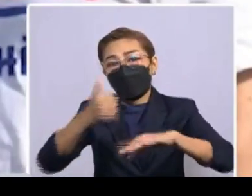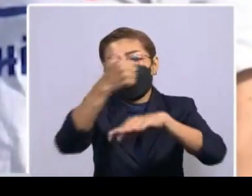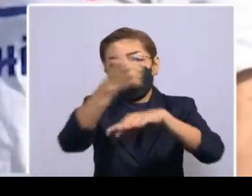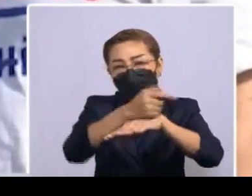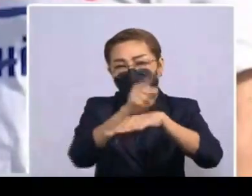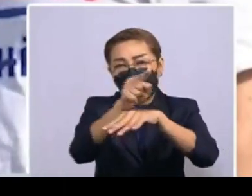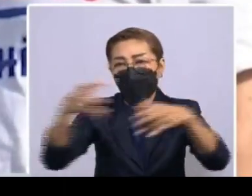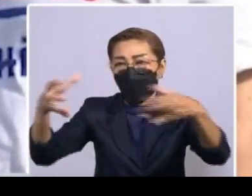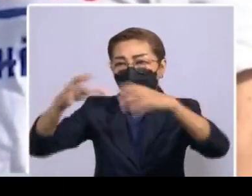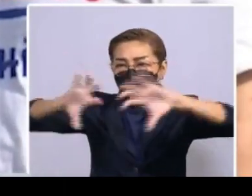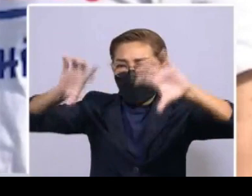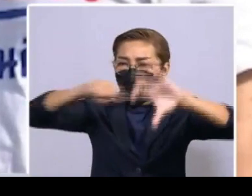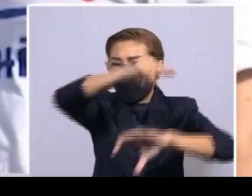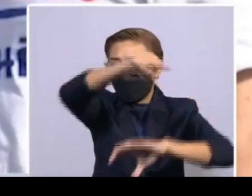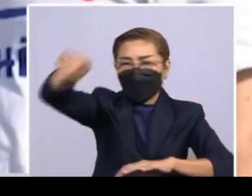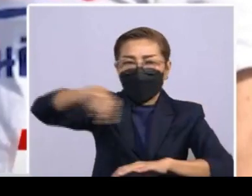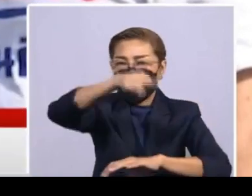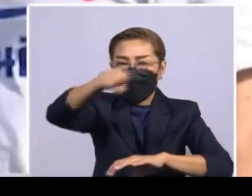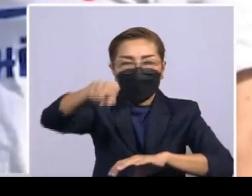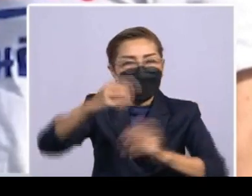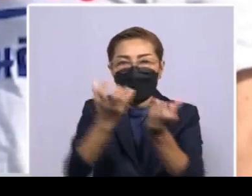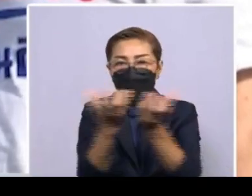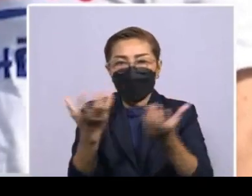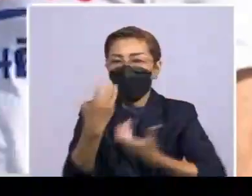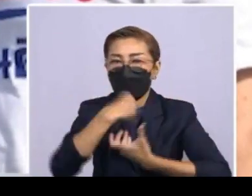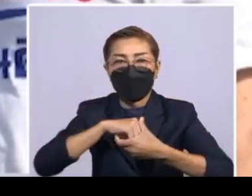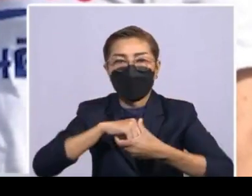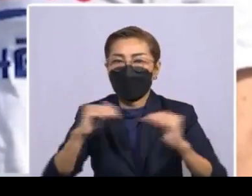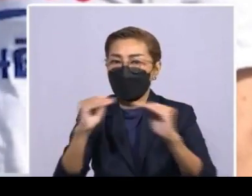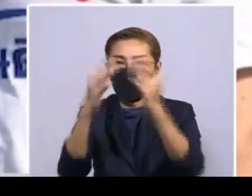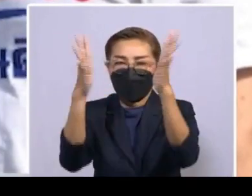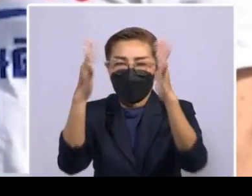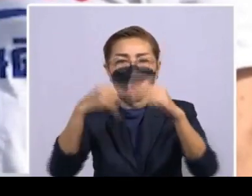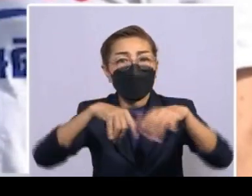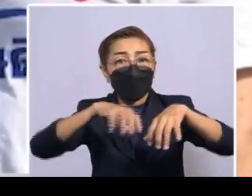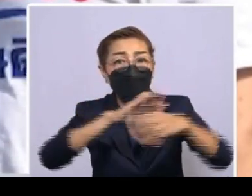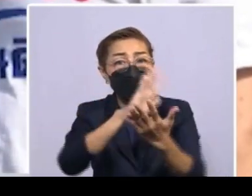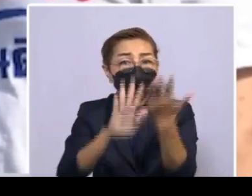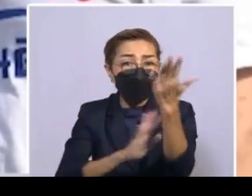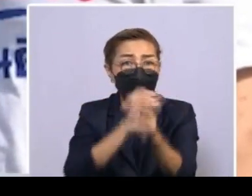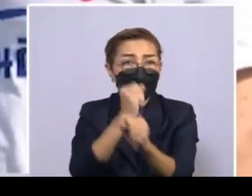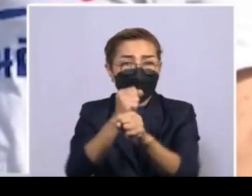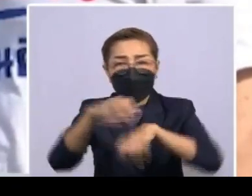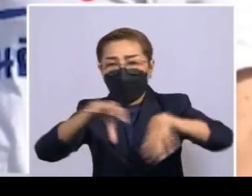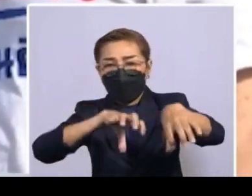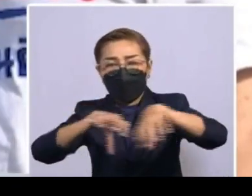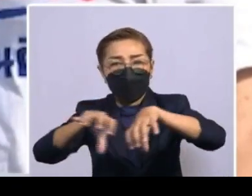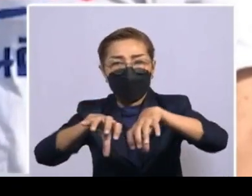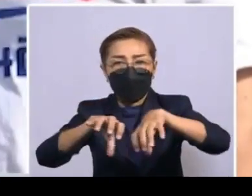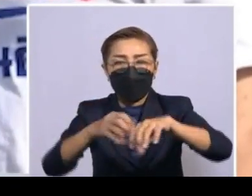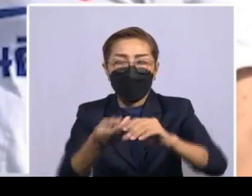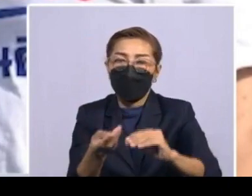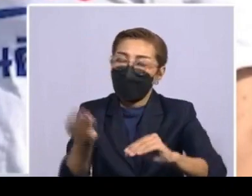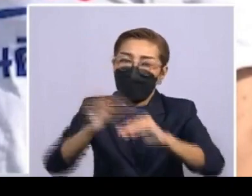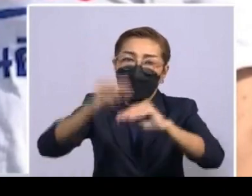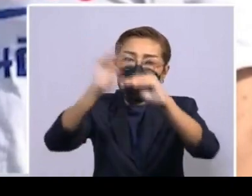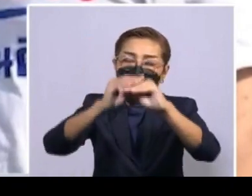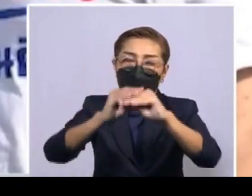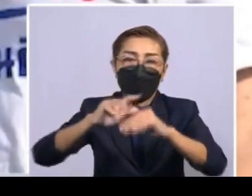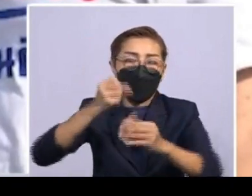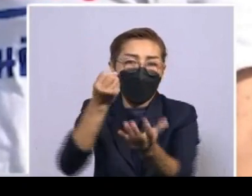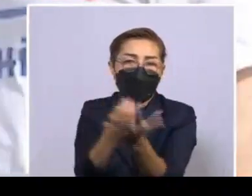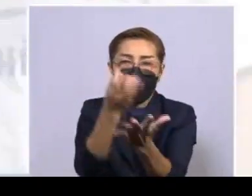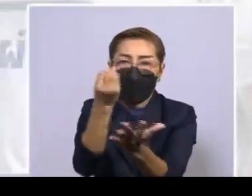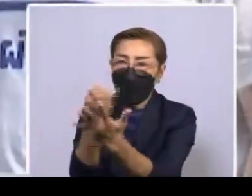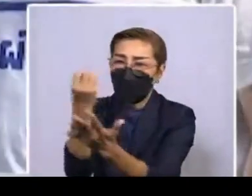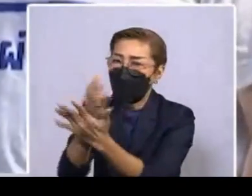รัฐบาลนี่ไม่มีความเป็นธรรมบาปพิบาลมาบริหารงานมีแต่บ้านบ้านๆแพง